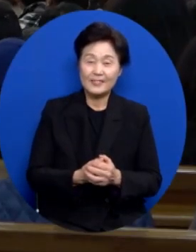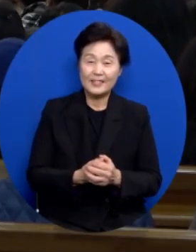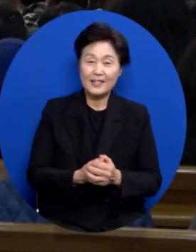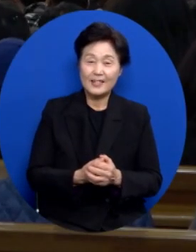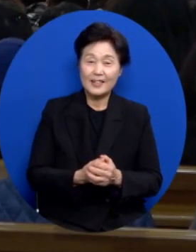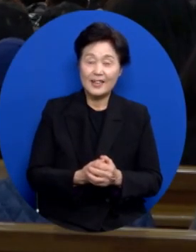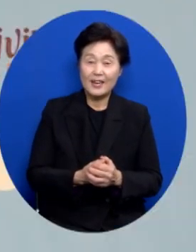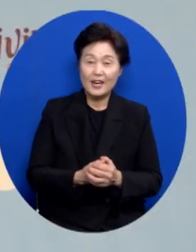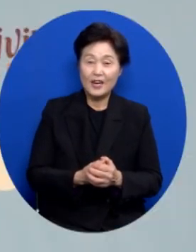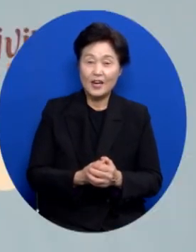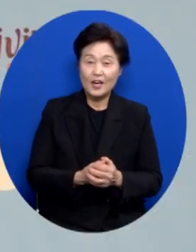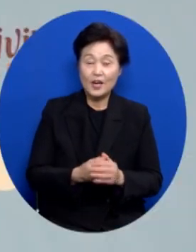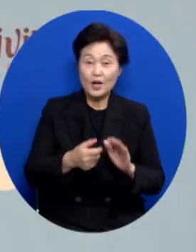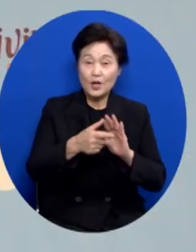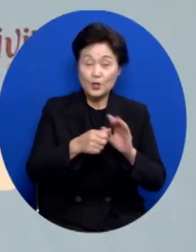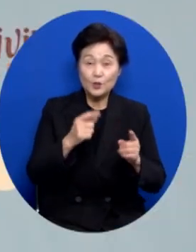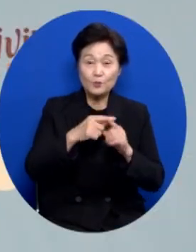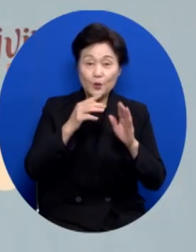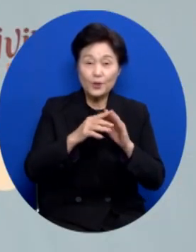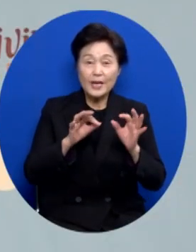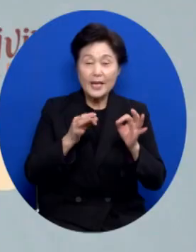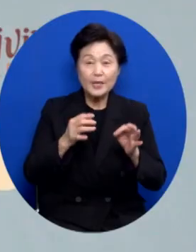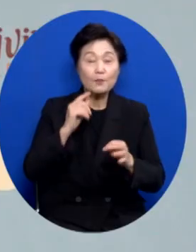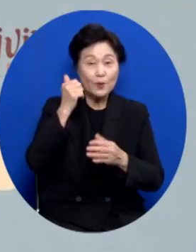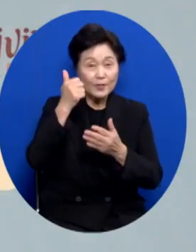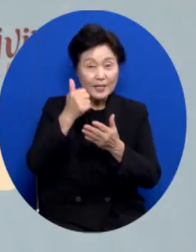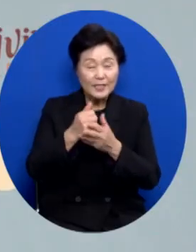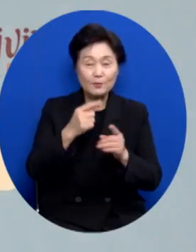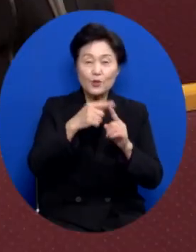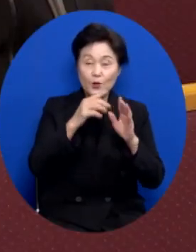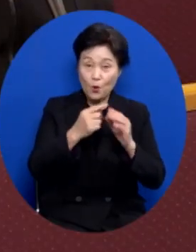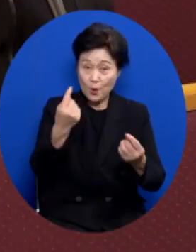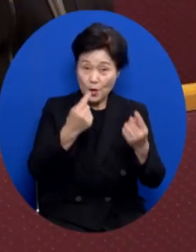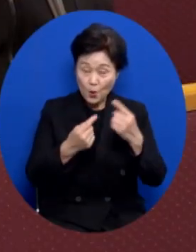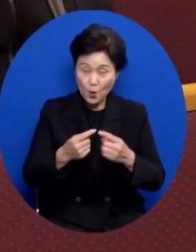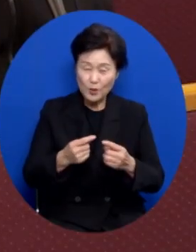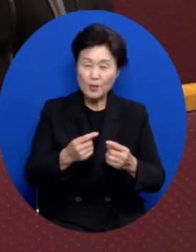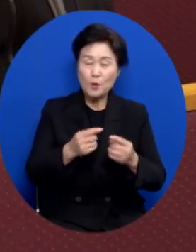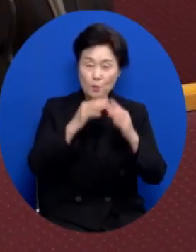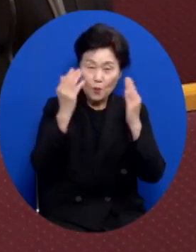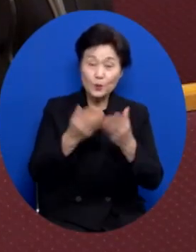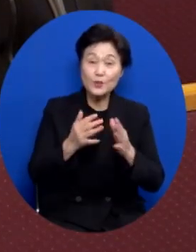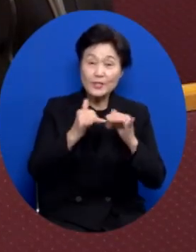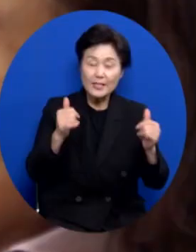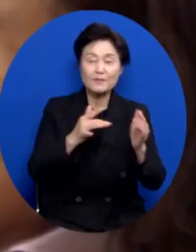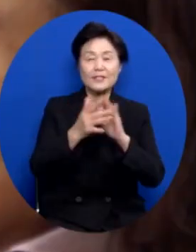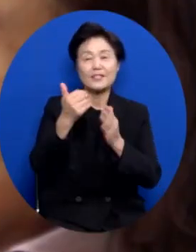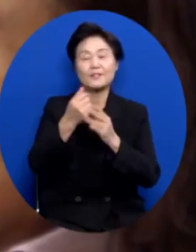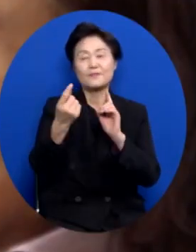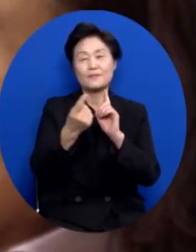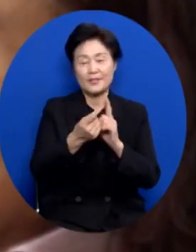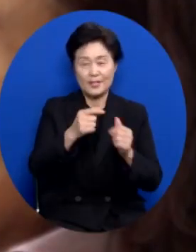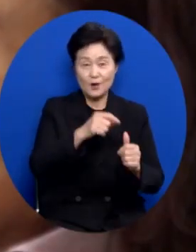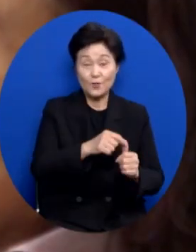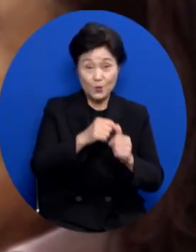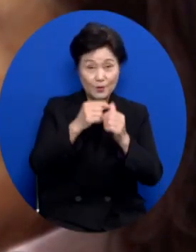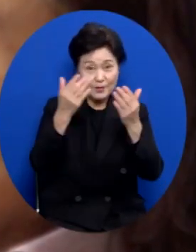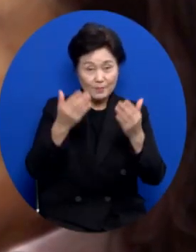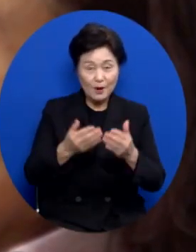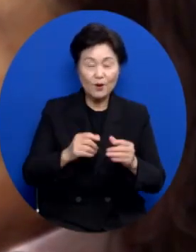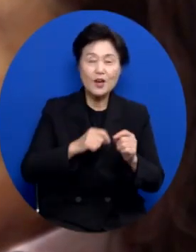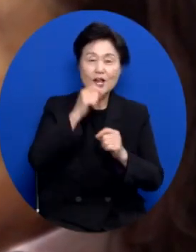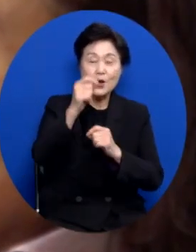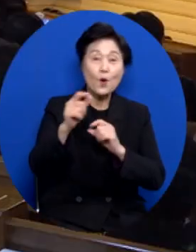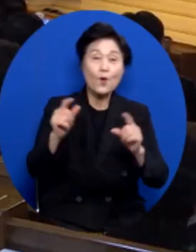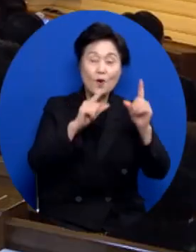인사말을 전한 원주 중부교회 김미열 목사는 교회를 방문한 시민 모두가 예수님을 만남으로 구원받고 영원한